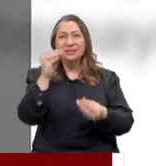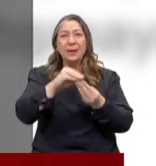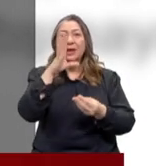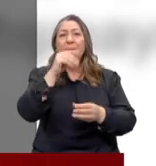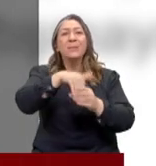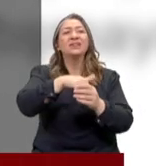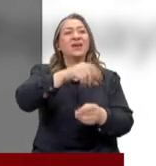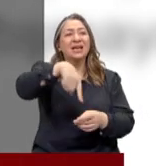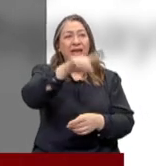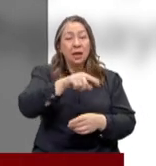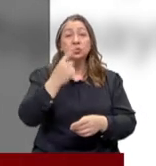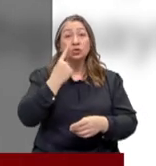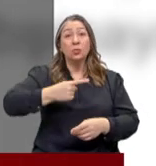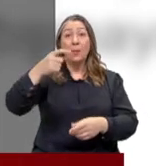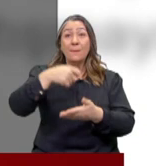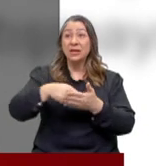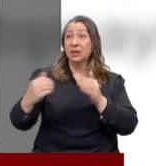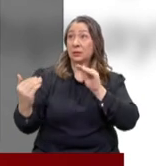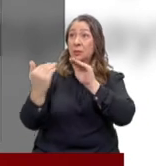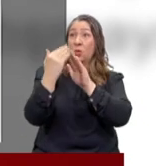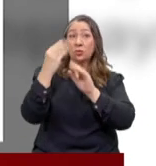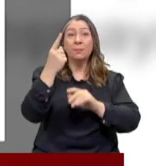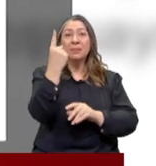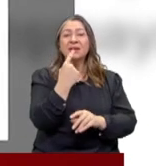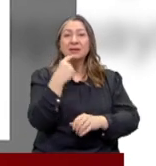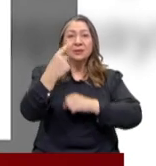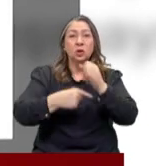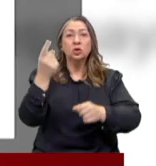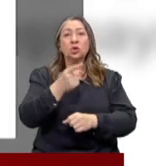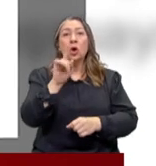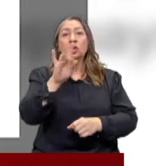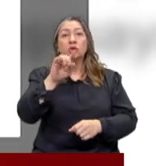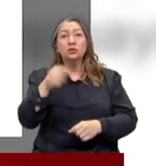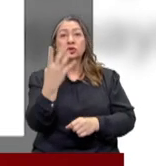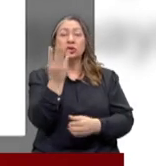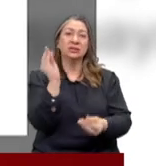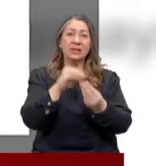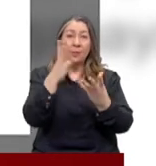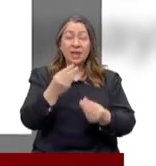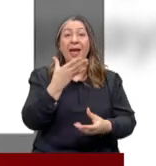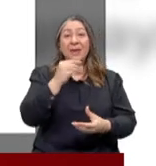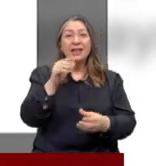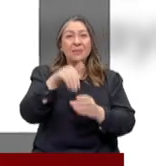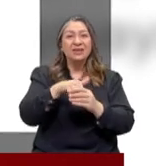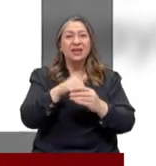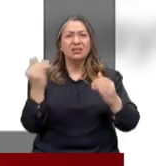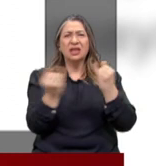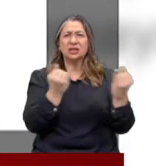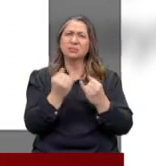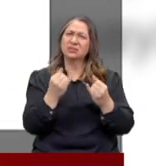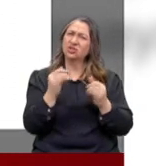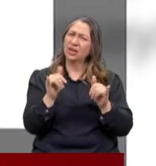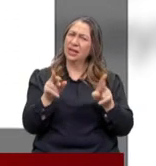aktif vekillerin, maaşı Cumhurbaşkanı maaşına endeksi olduğu için yılda bir kez %14,4 zam alacak emekli vekilleri tartışmaya açması şaka